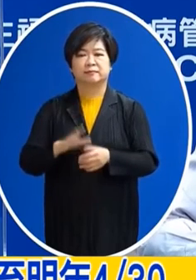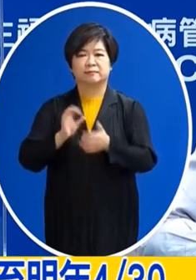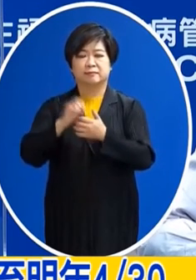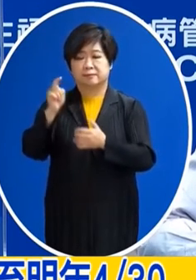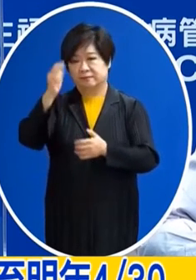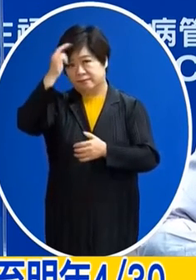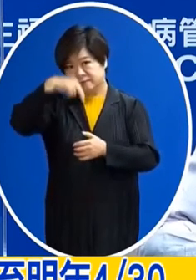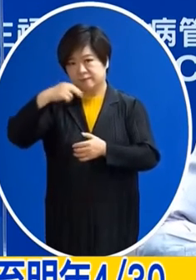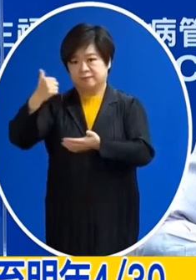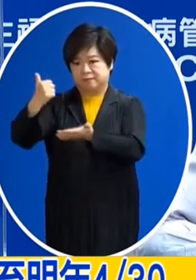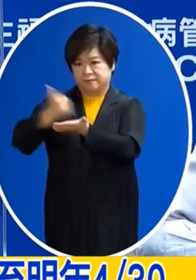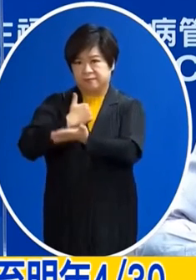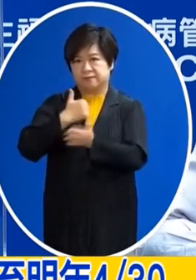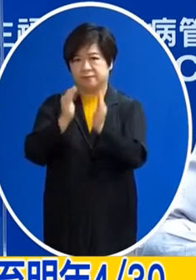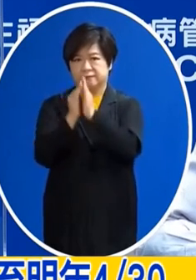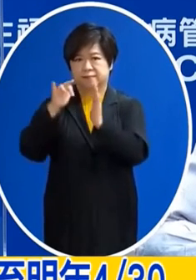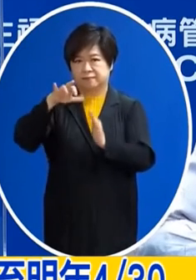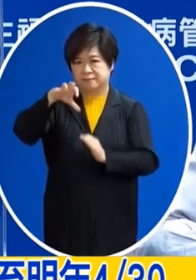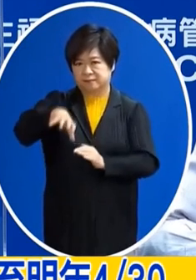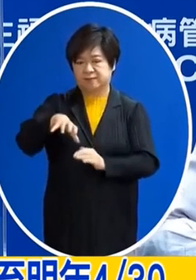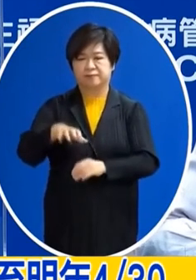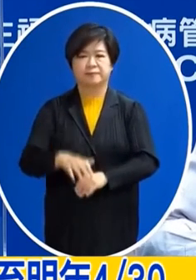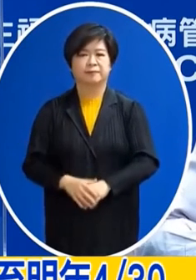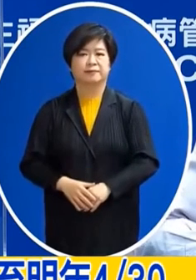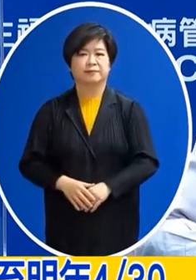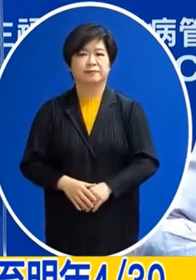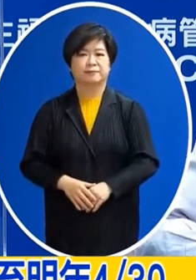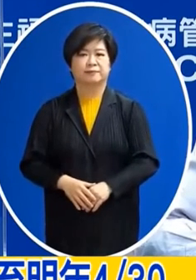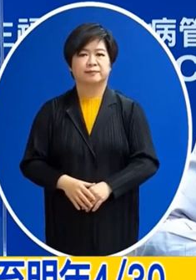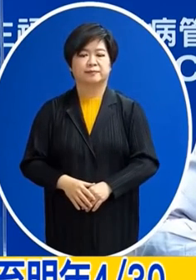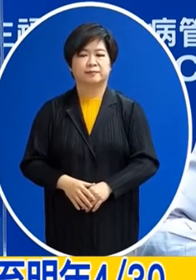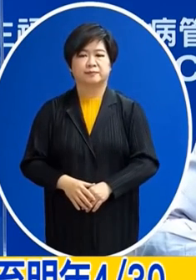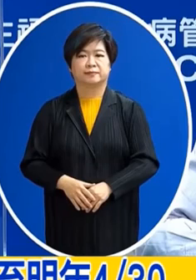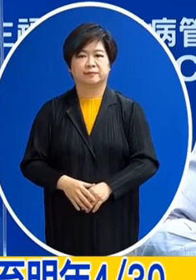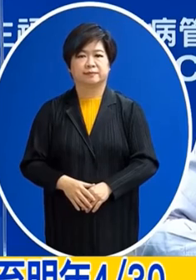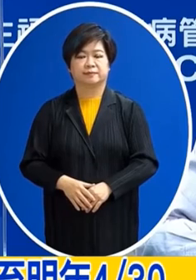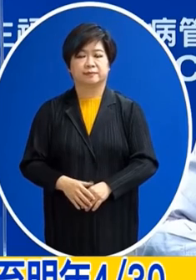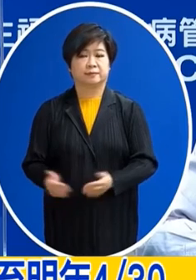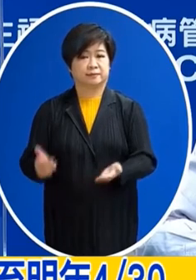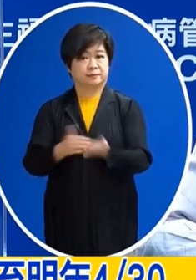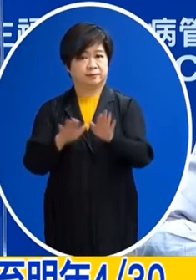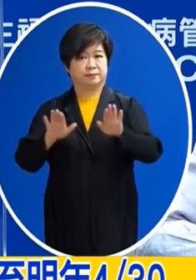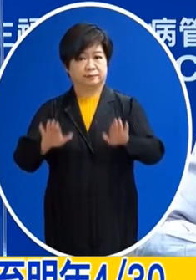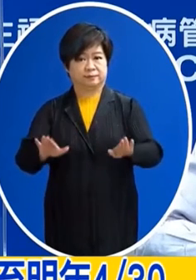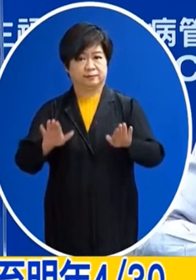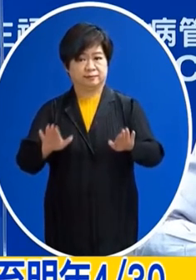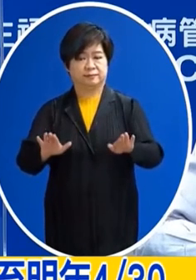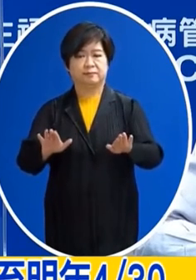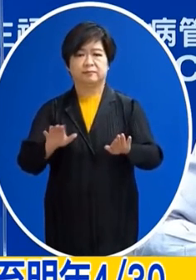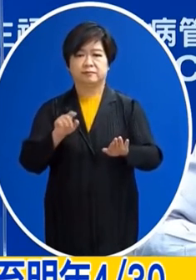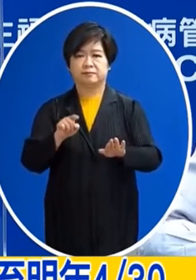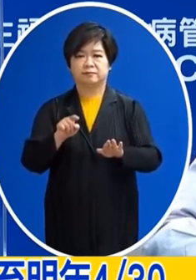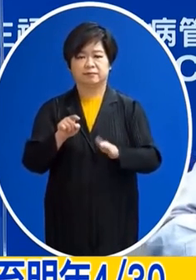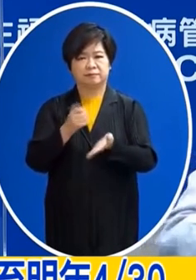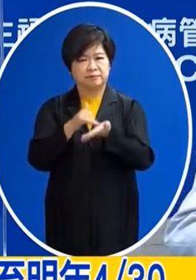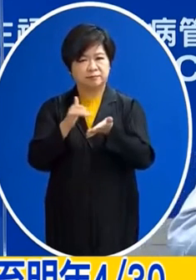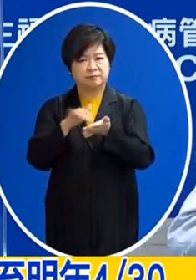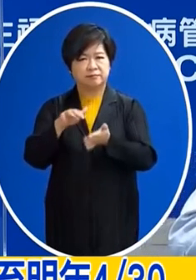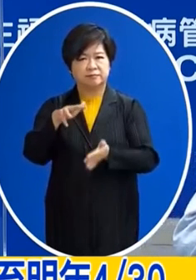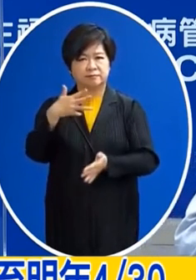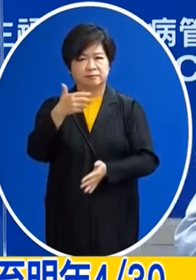下午抵达桃园国际机场那所以到目前为止已超过